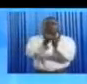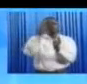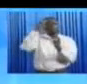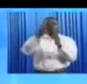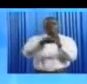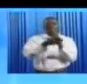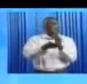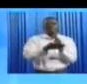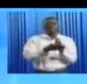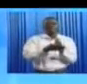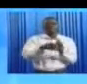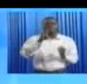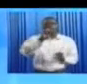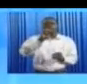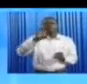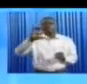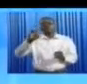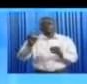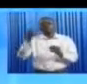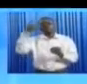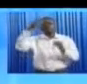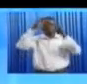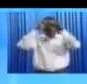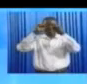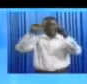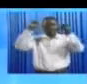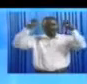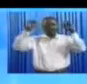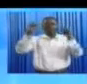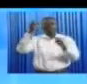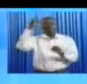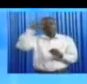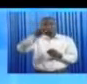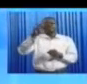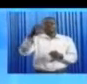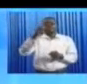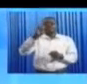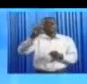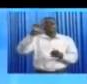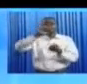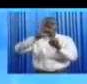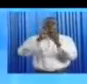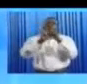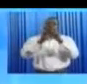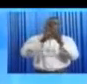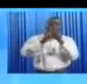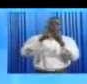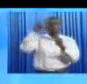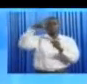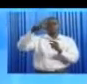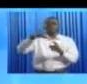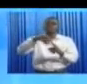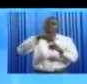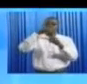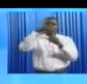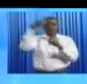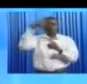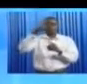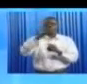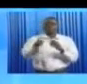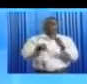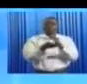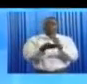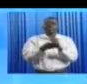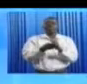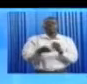Ecobank conduite par son président, M. Thierry Tanon. Au menu des échanges, les nouvelles ambitions et la stratégie de la banque au Burkina, notamment